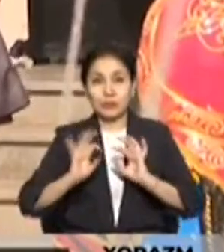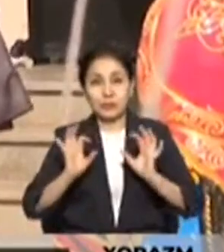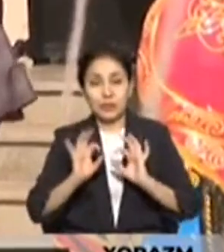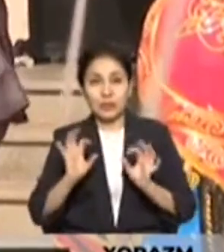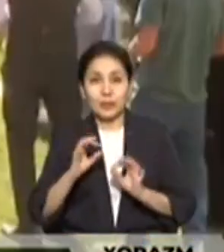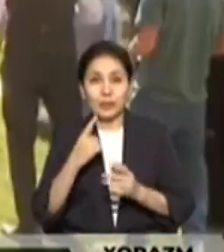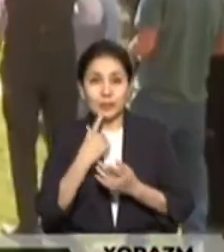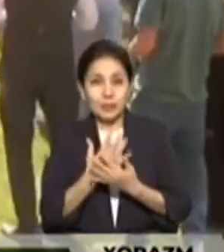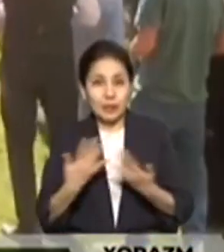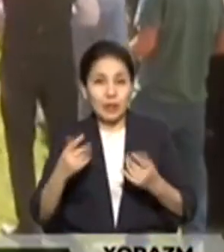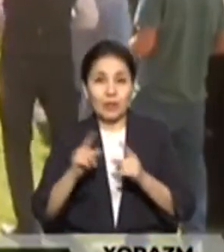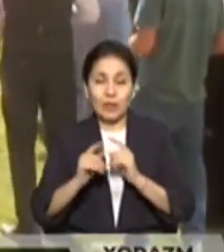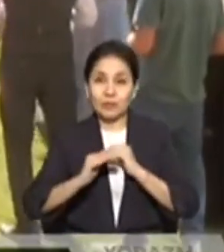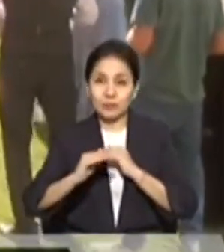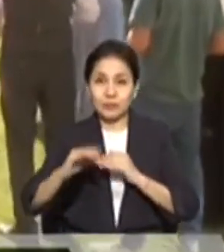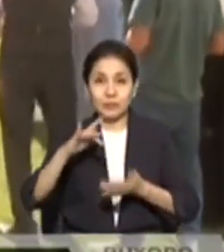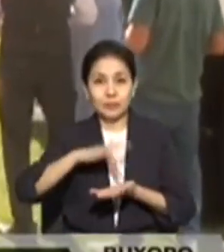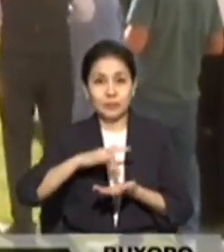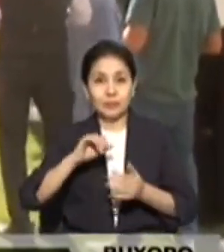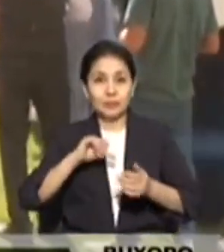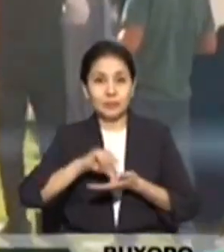taronalar yangrab, sahna ko'rinishlari namoyish etildi.